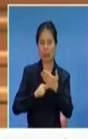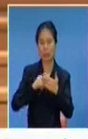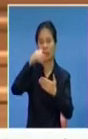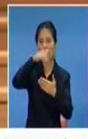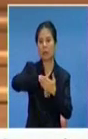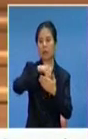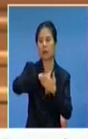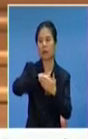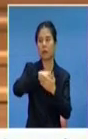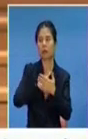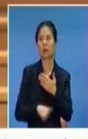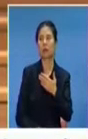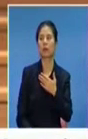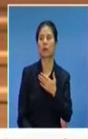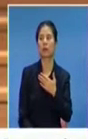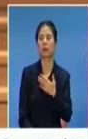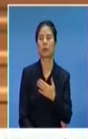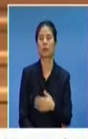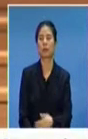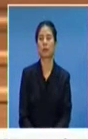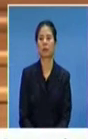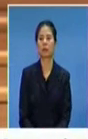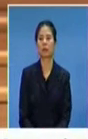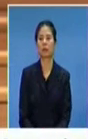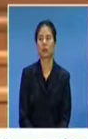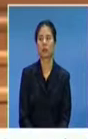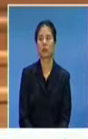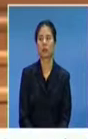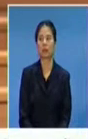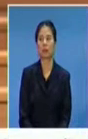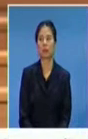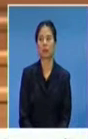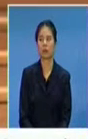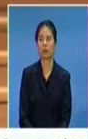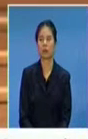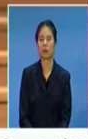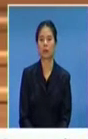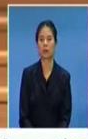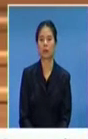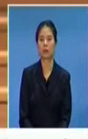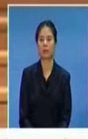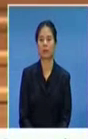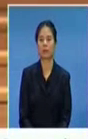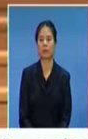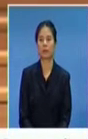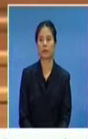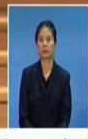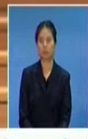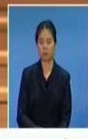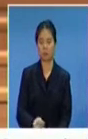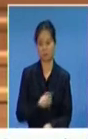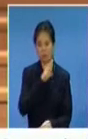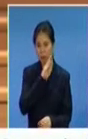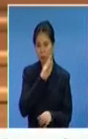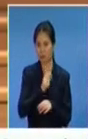จะเลือกตั้งเราไปพูดถึงเรื่องประเทศของยูเนี่ยมีการซื้อสิทธิ์ขายเสียงไห